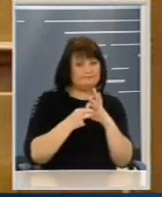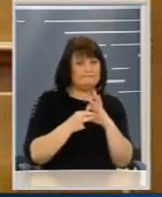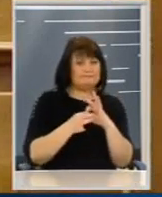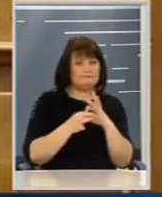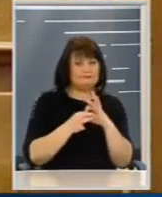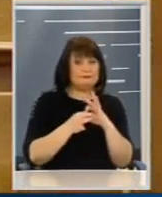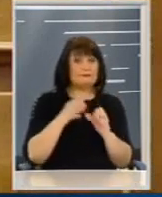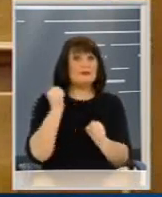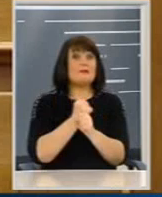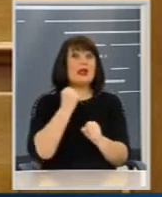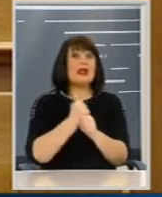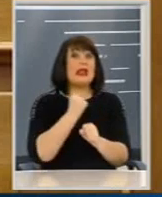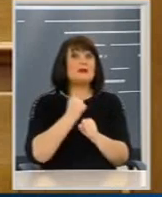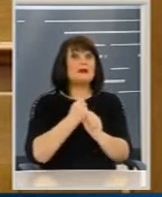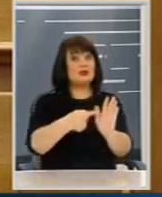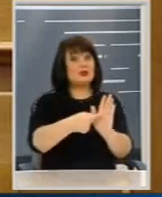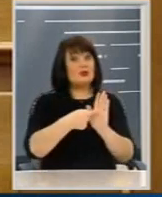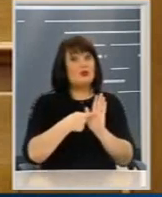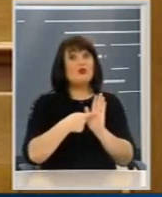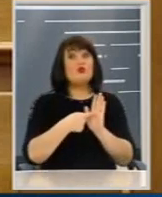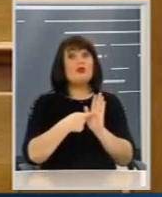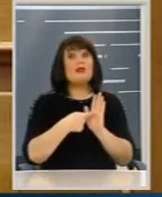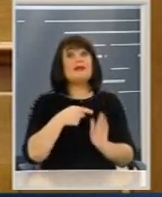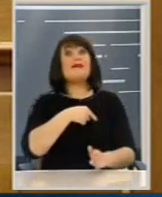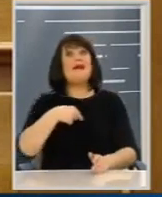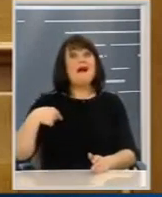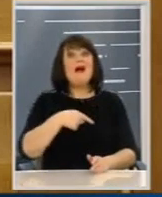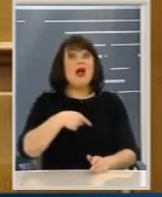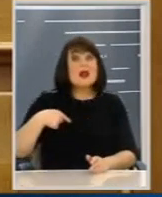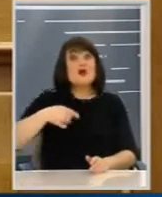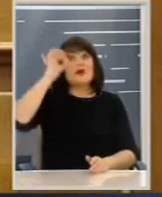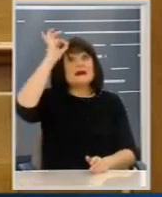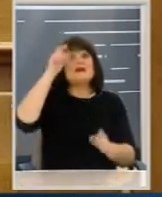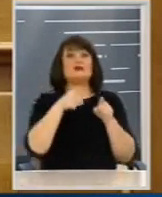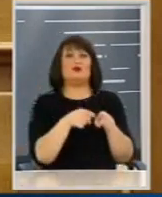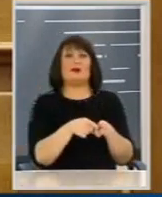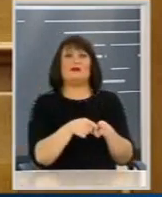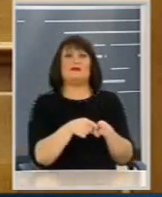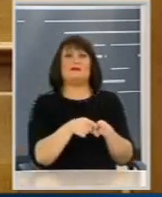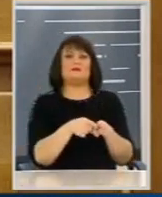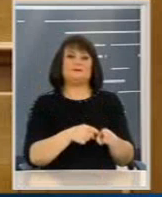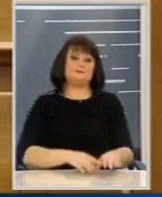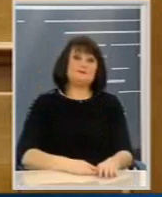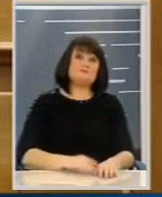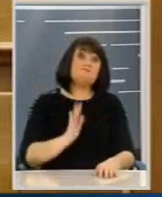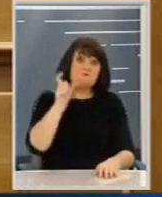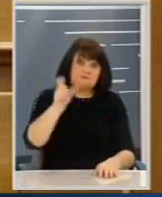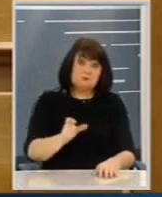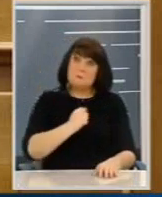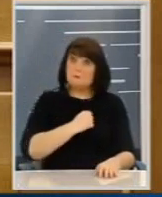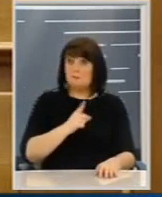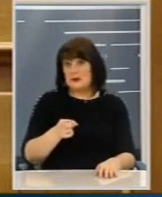στον επαγγελματισμό που επιδεικνύει η ηγεσία της ελληνικής αστυνομίας. Τώρα, αν εσείς θεωρείτε